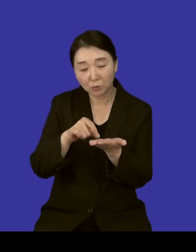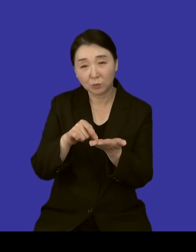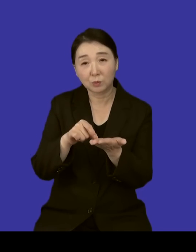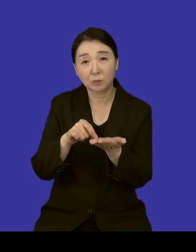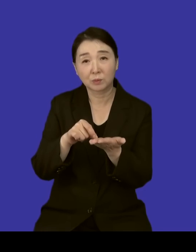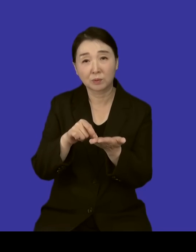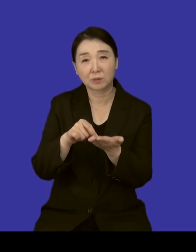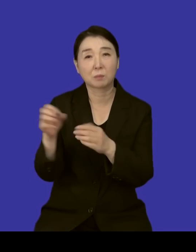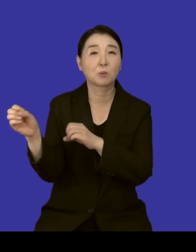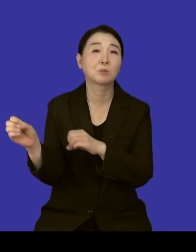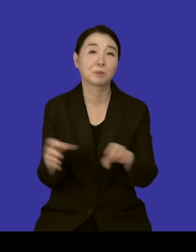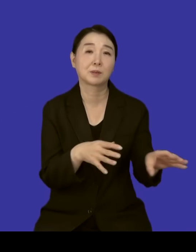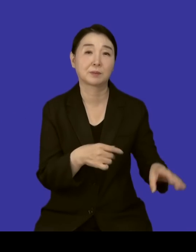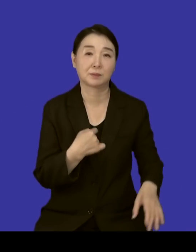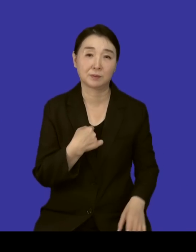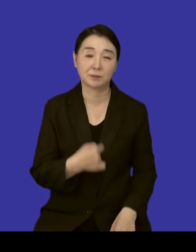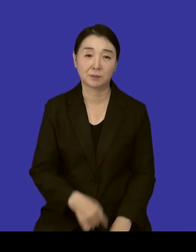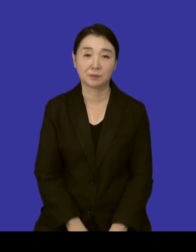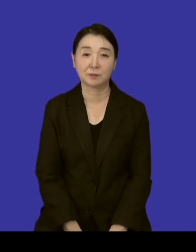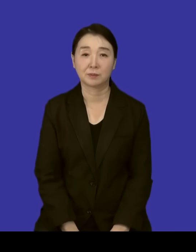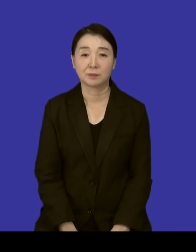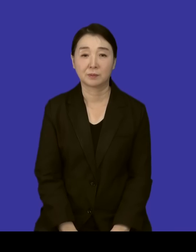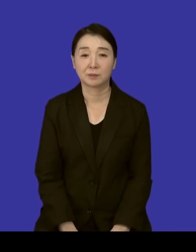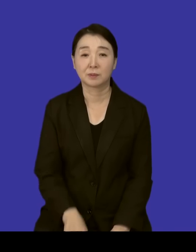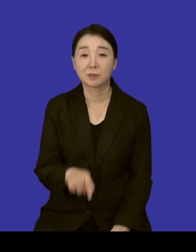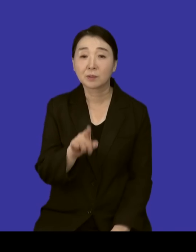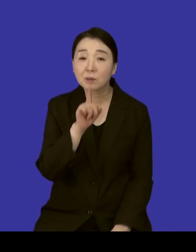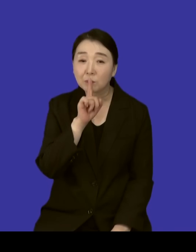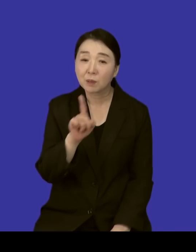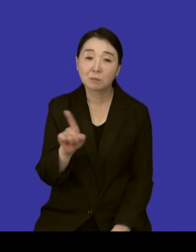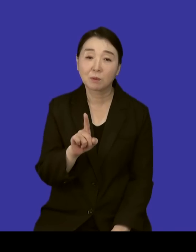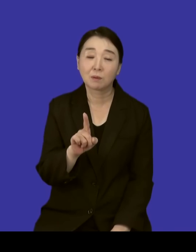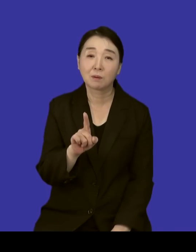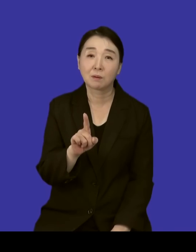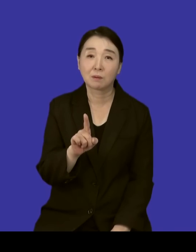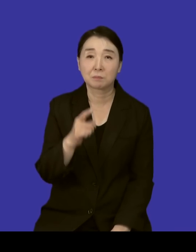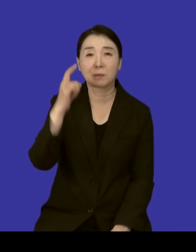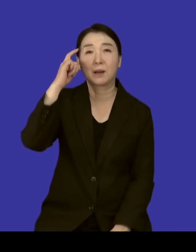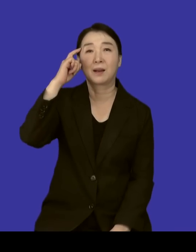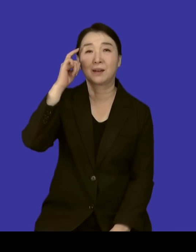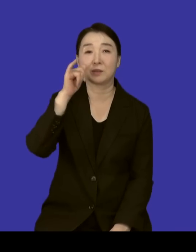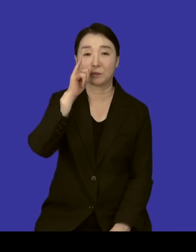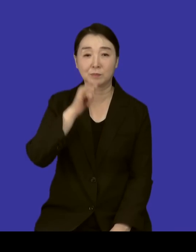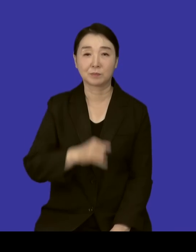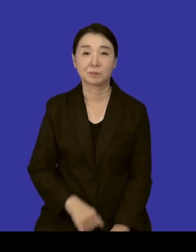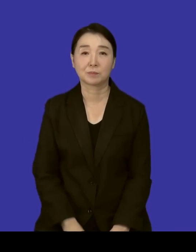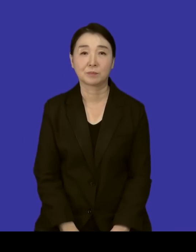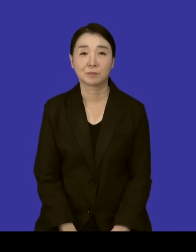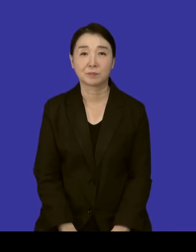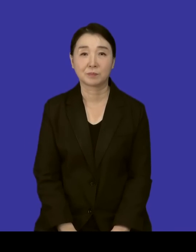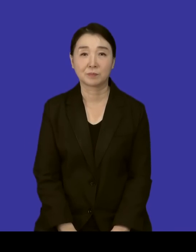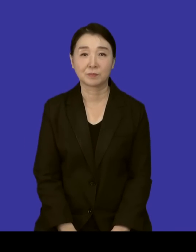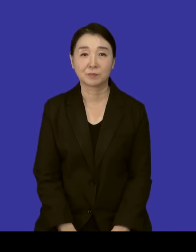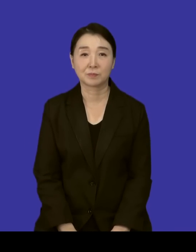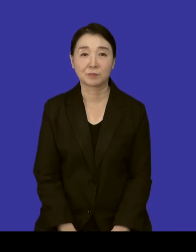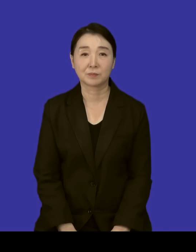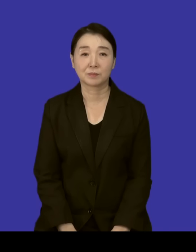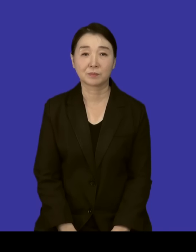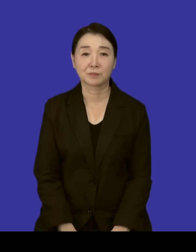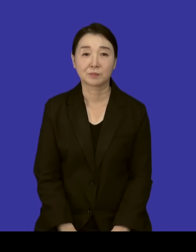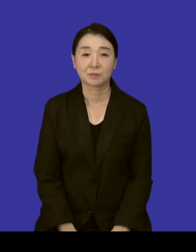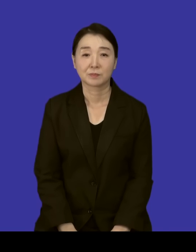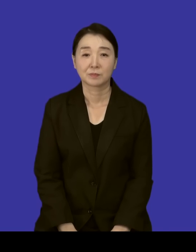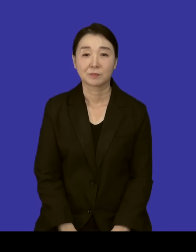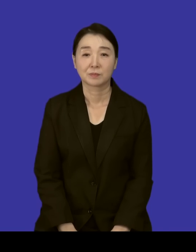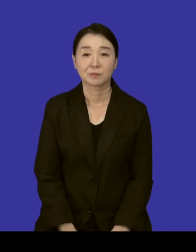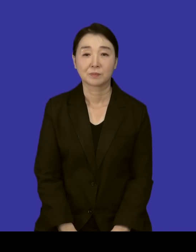버려버렸잖아요. 쓰레기통에다가. 네. 근데 거기에 뭐가 써 있을까가 생각나는 거예요. 네.